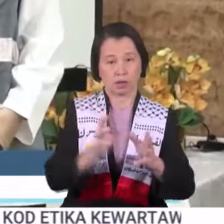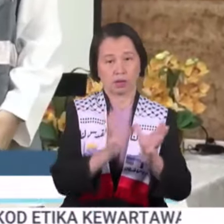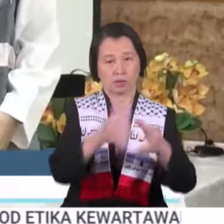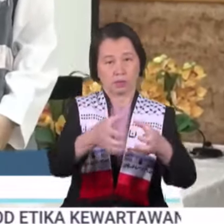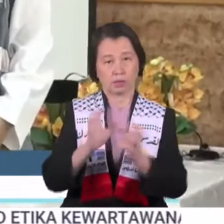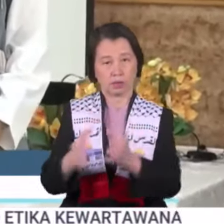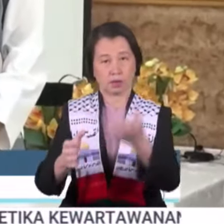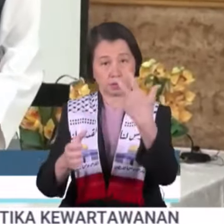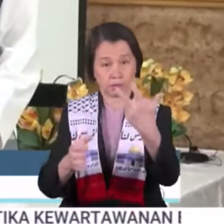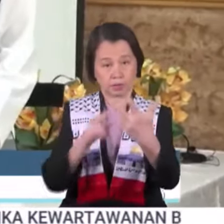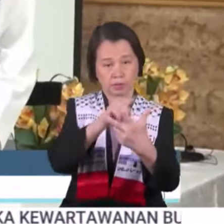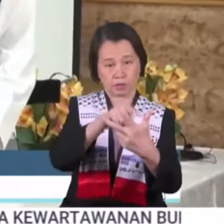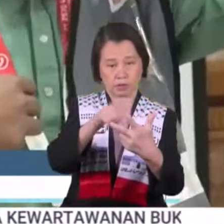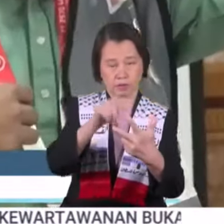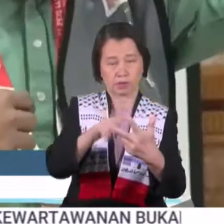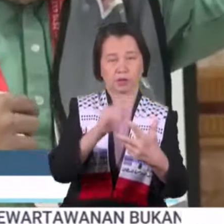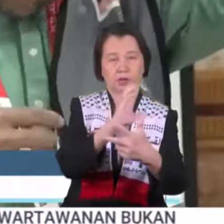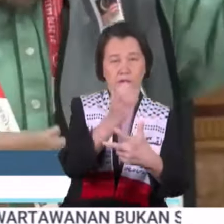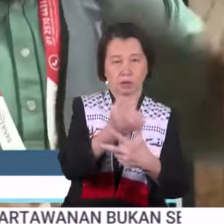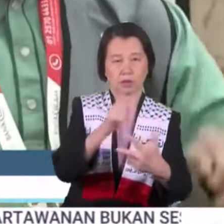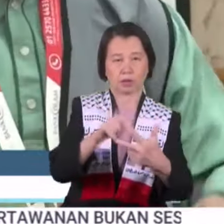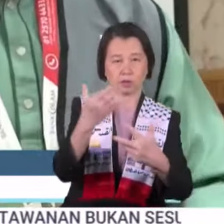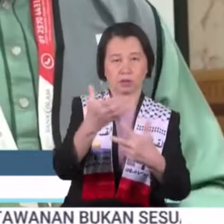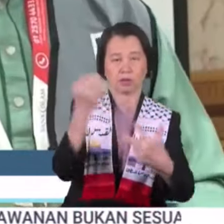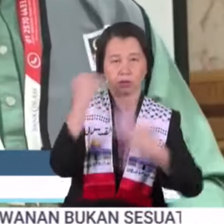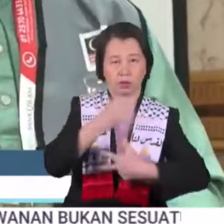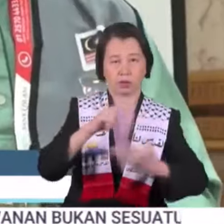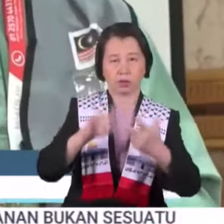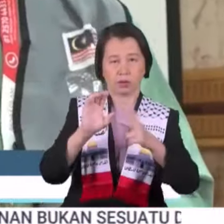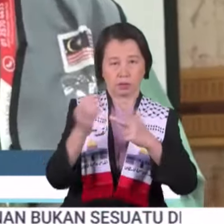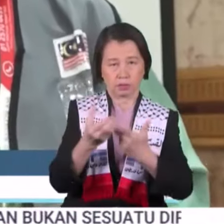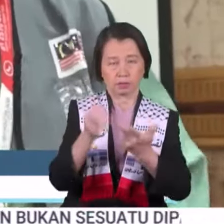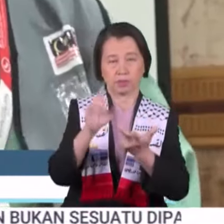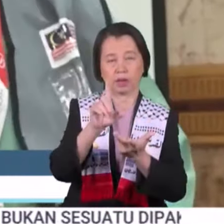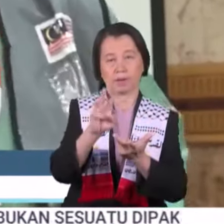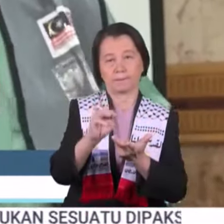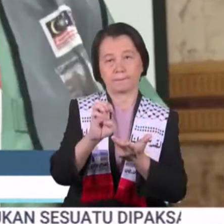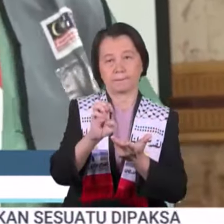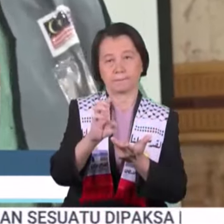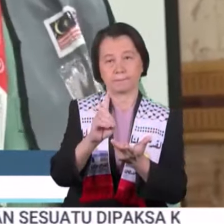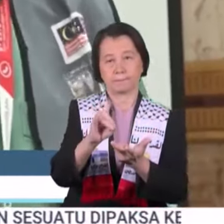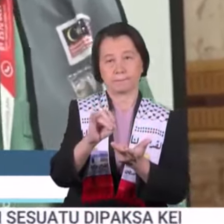kelompok, masing-masing sahabat hujaj, sahabat ibadah dan sahabat medik.